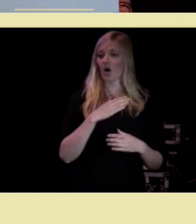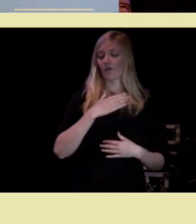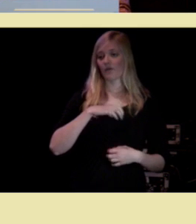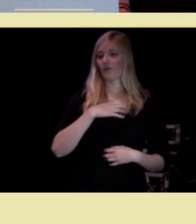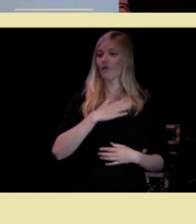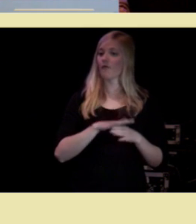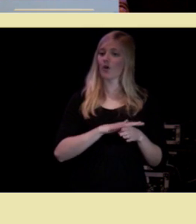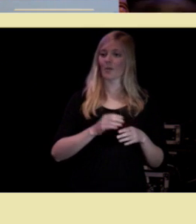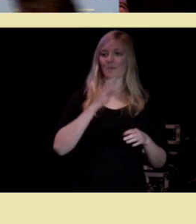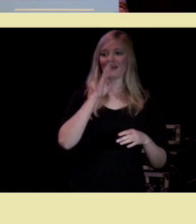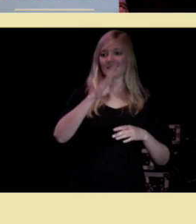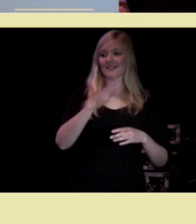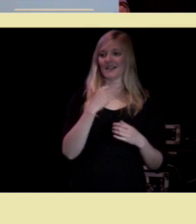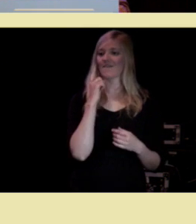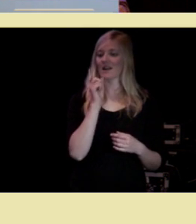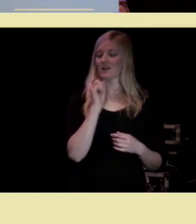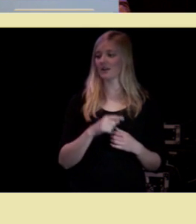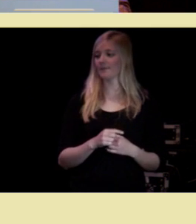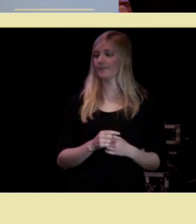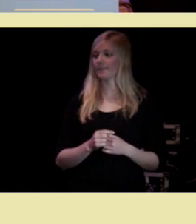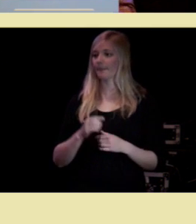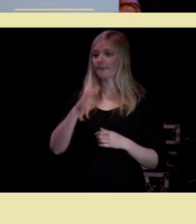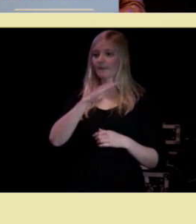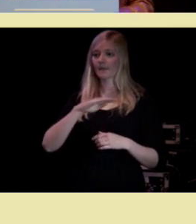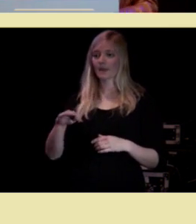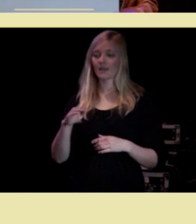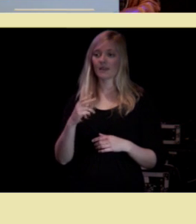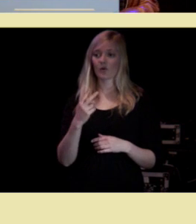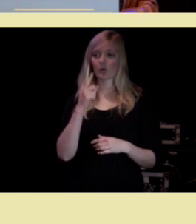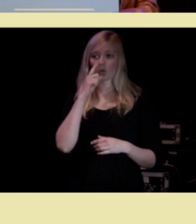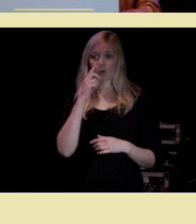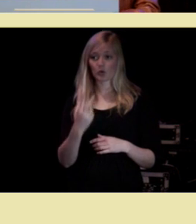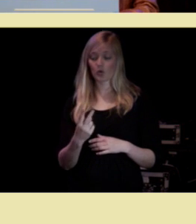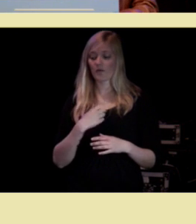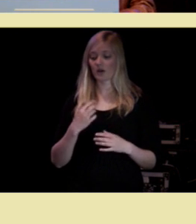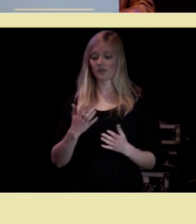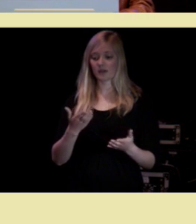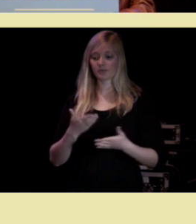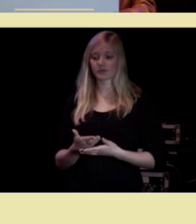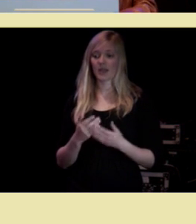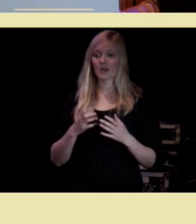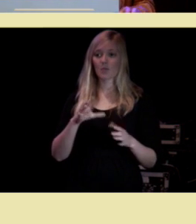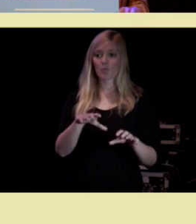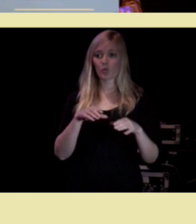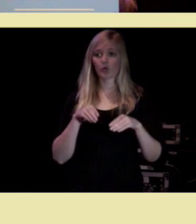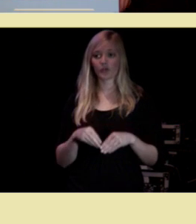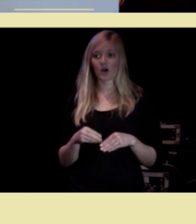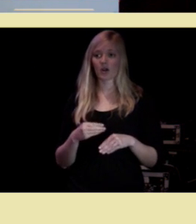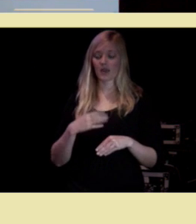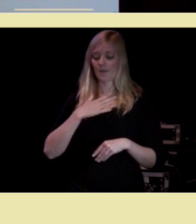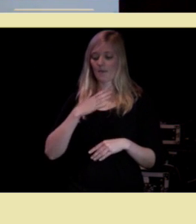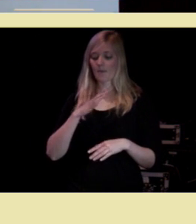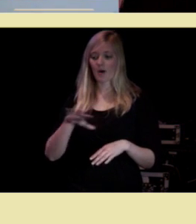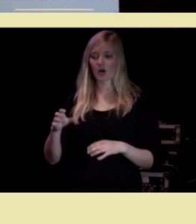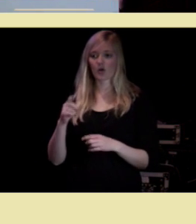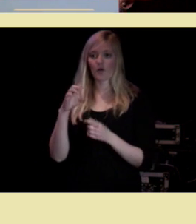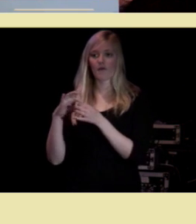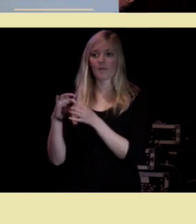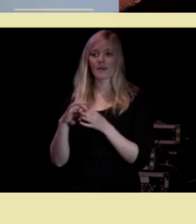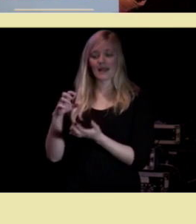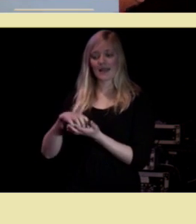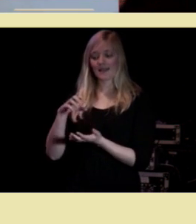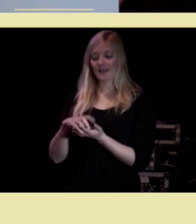2 var at vi etablerte et mottak og et inntaksteam i barne- og familieenheten,